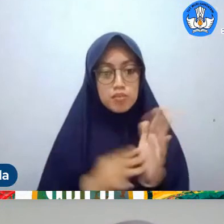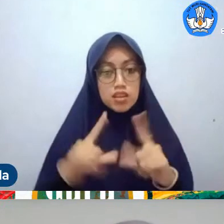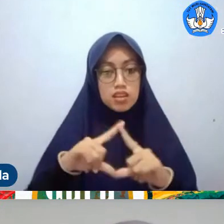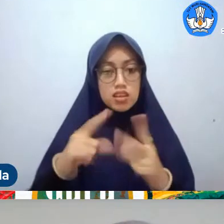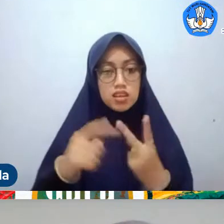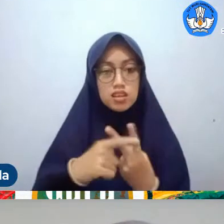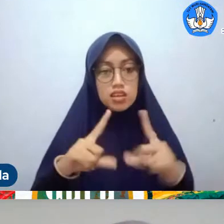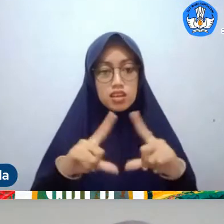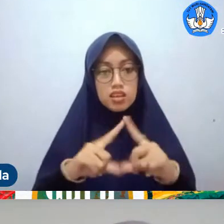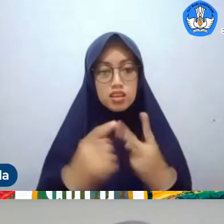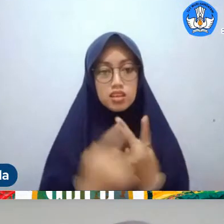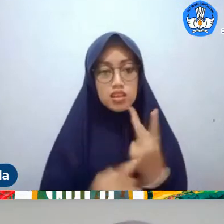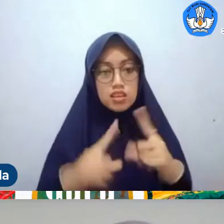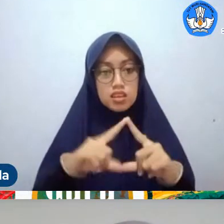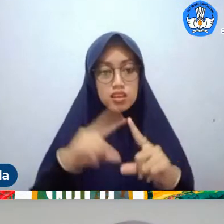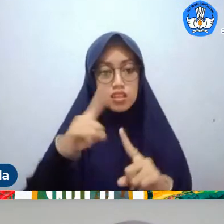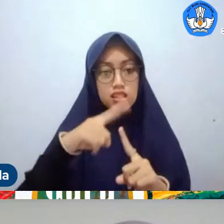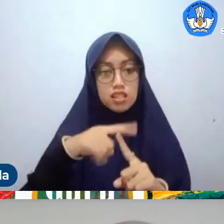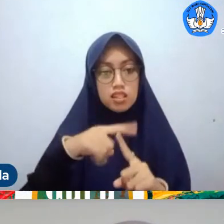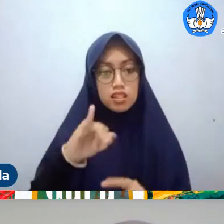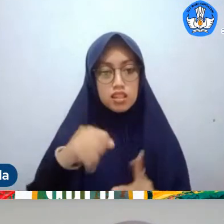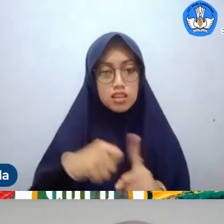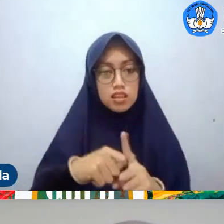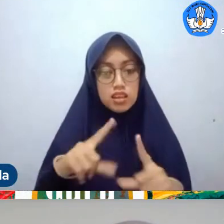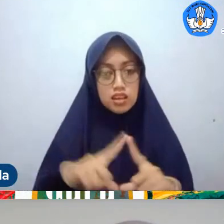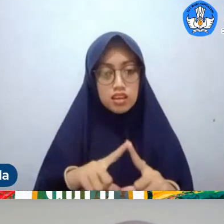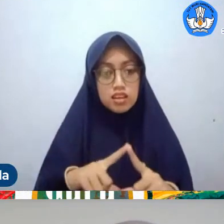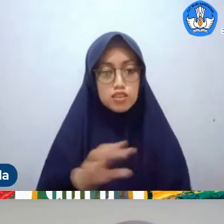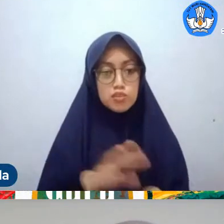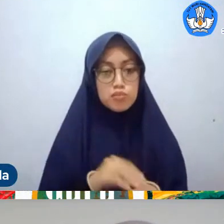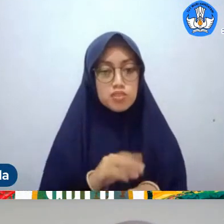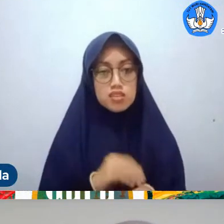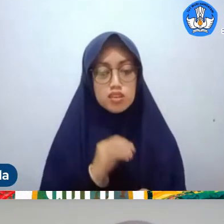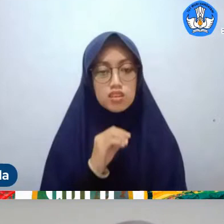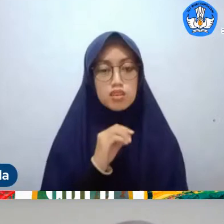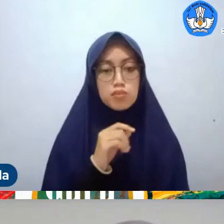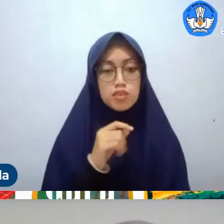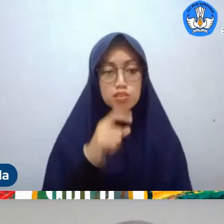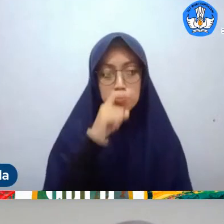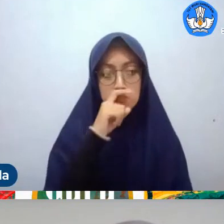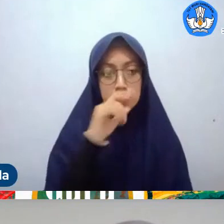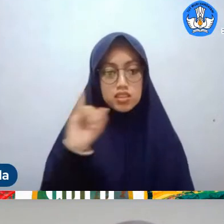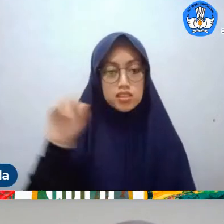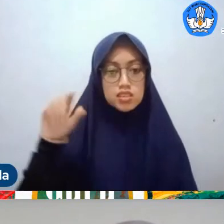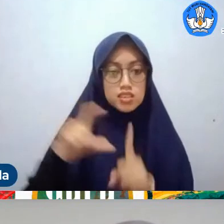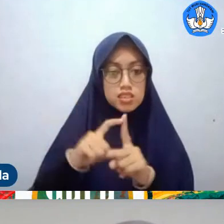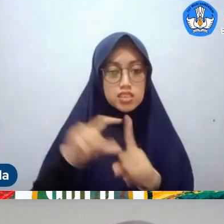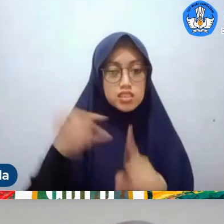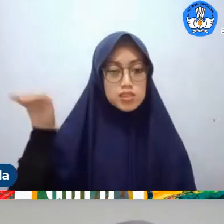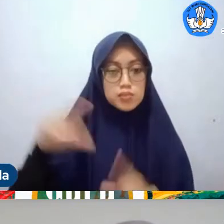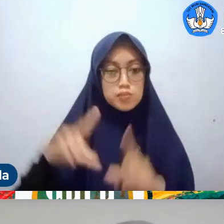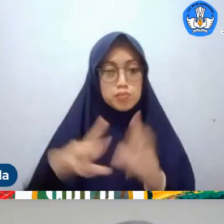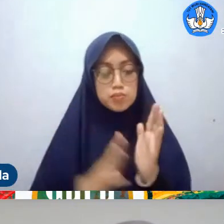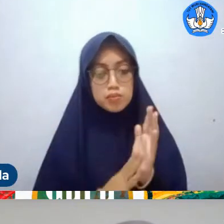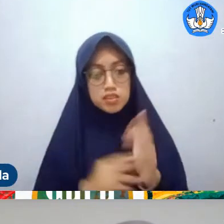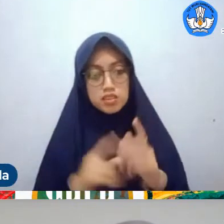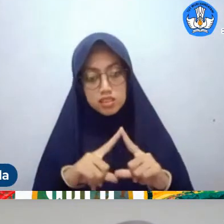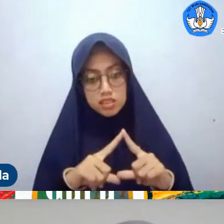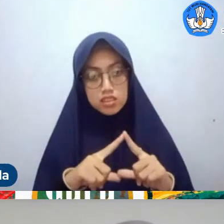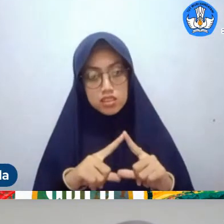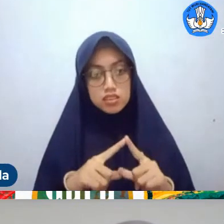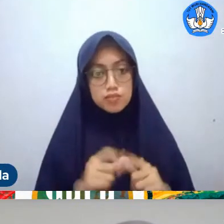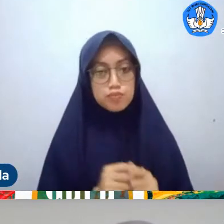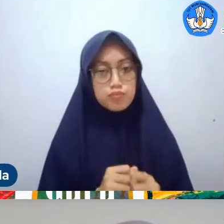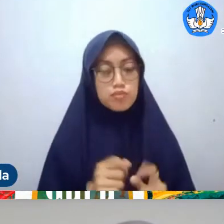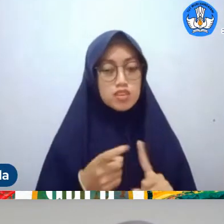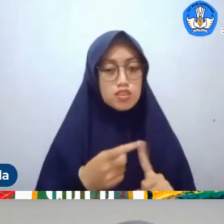Maihayatika, akrab disapa dengan Kak Isma. Seorang kakak dari anak Indonesia, suami dari Bunda Lintang dan